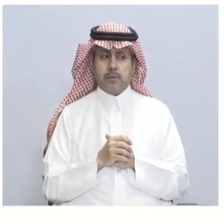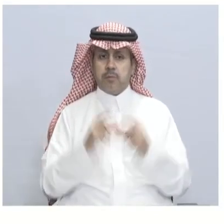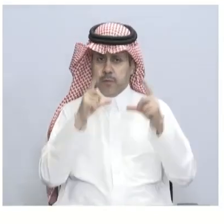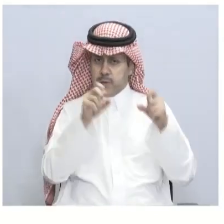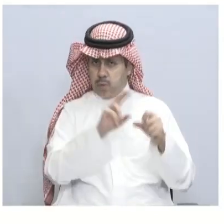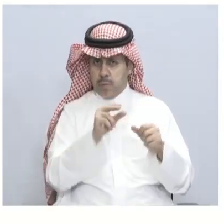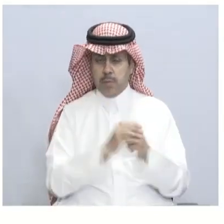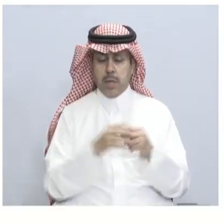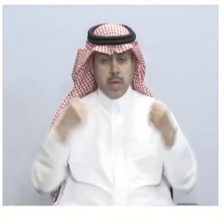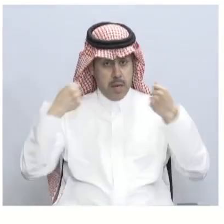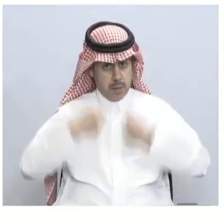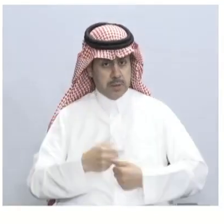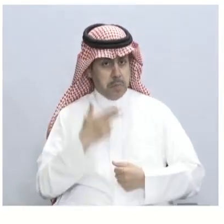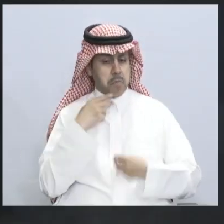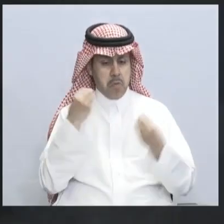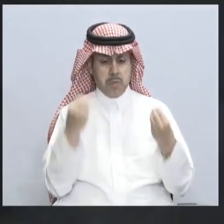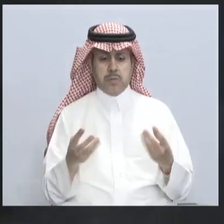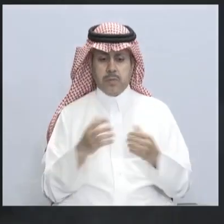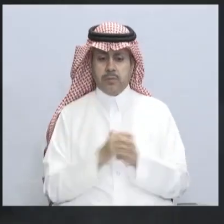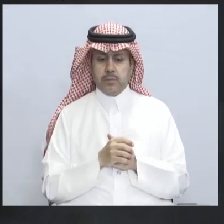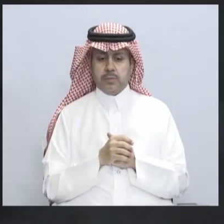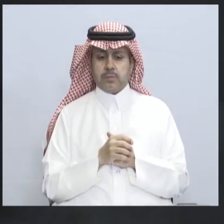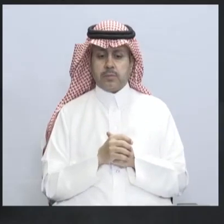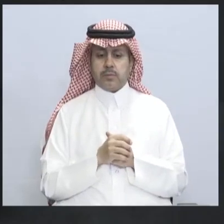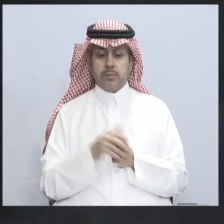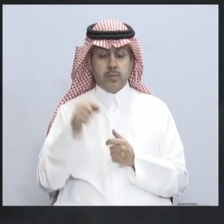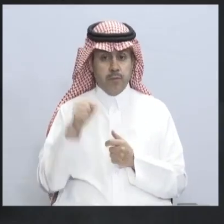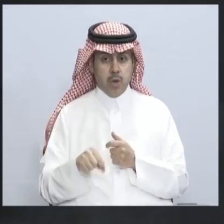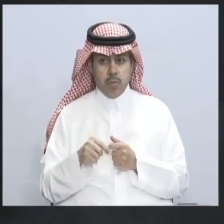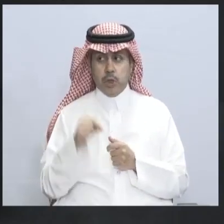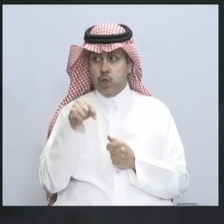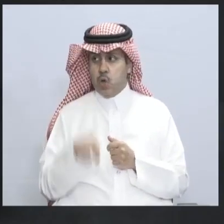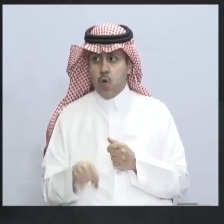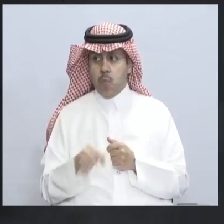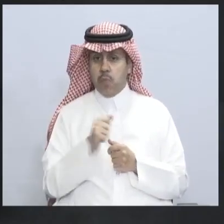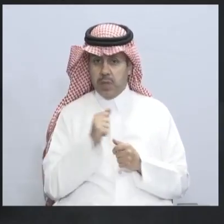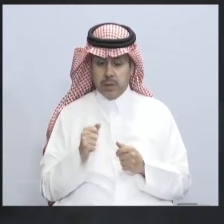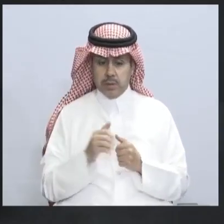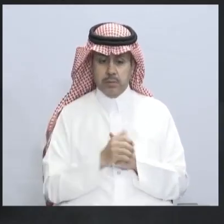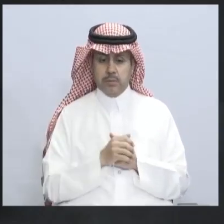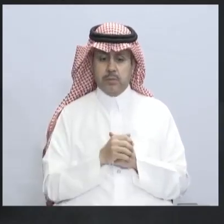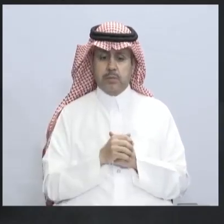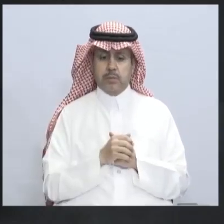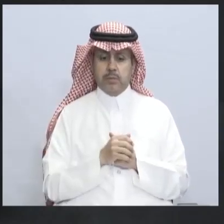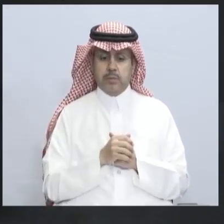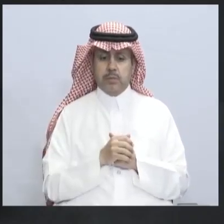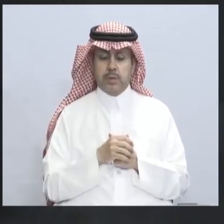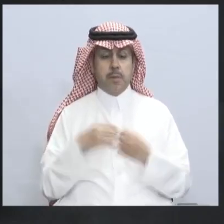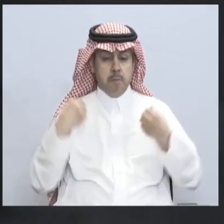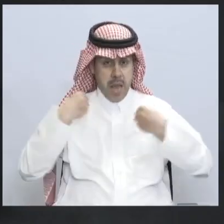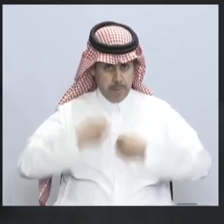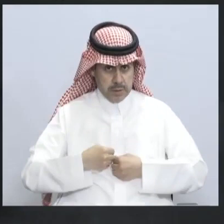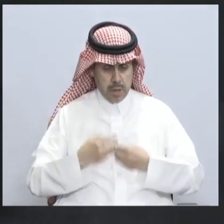قاموا ماذا بلبس اجمل الثياب فنحن في يوم العيد نقوم ونرتدي